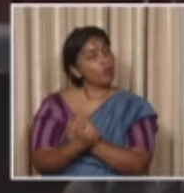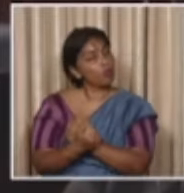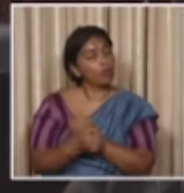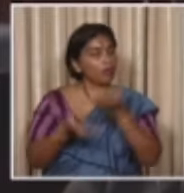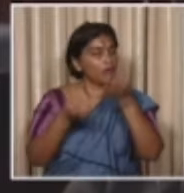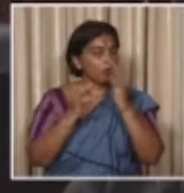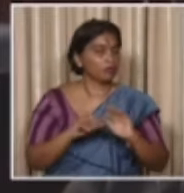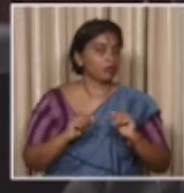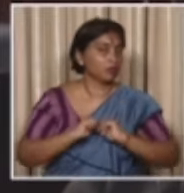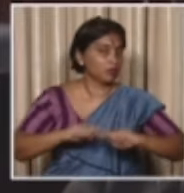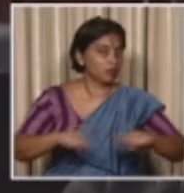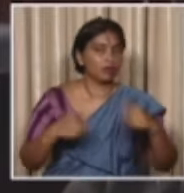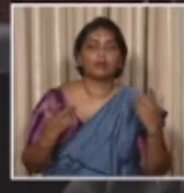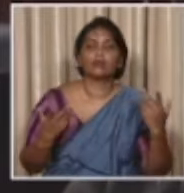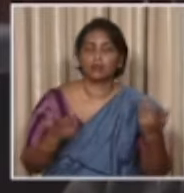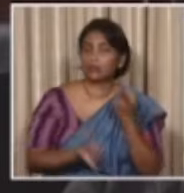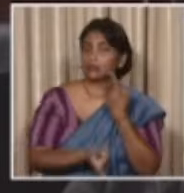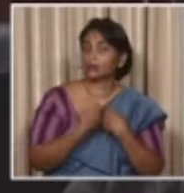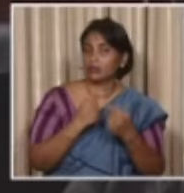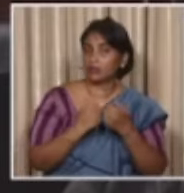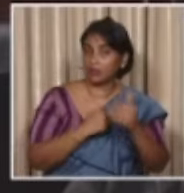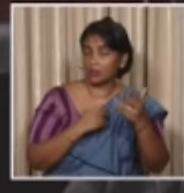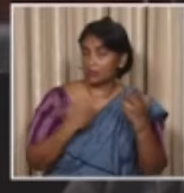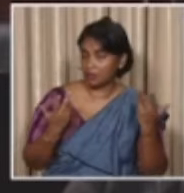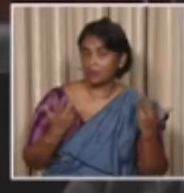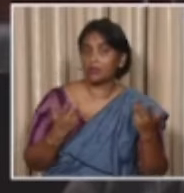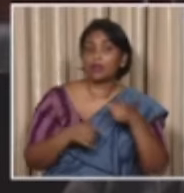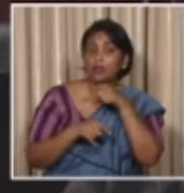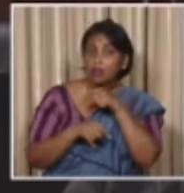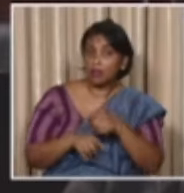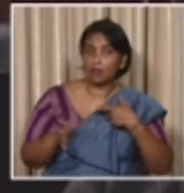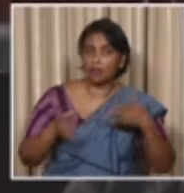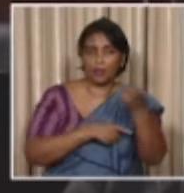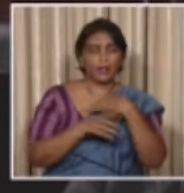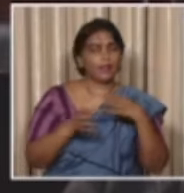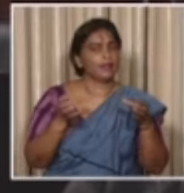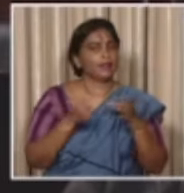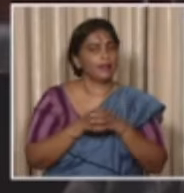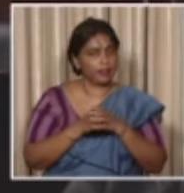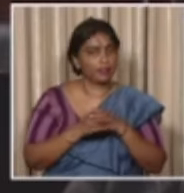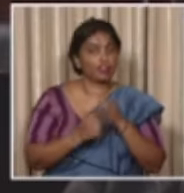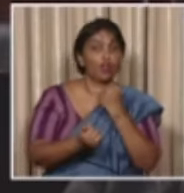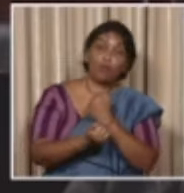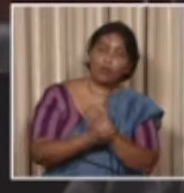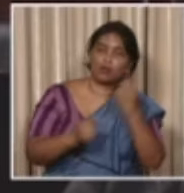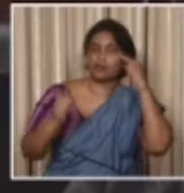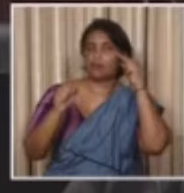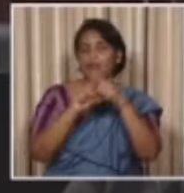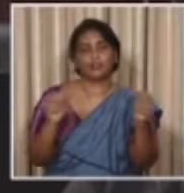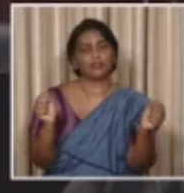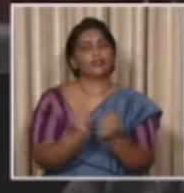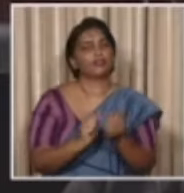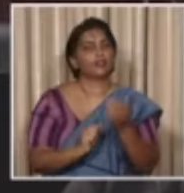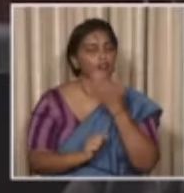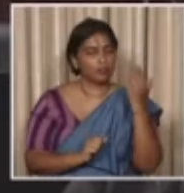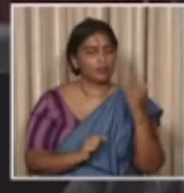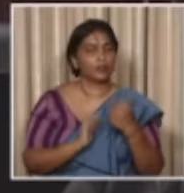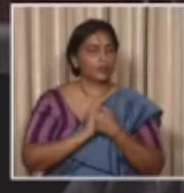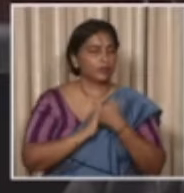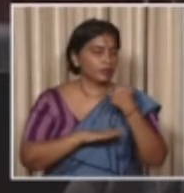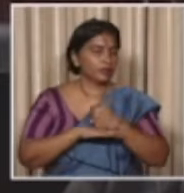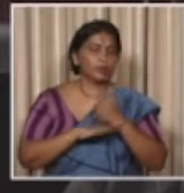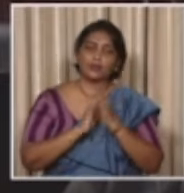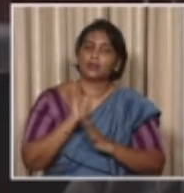නිසිපියවර ගන්නෙ නැත්තම් විමර්ශනය කරන්නේ නැත්තම් අන්න අපි එකට එකතු වෙලා එදාට පොලිසියට ඒක කටයුතු කරන්න පුළුවන්. ගරු